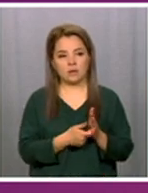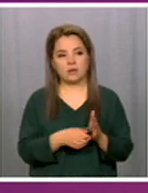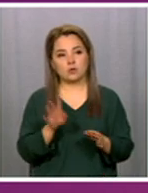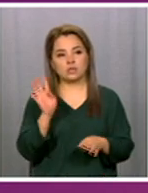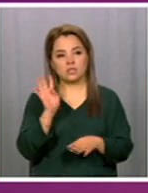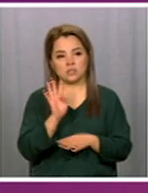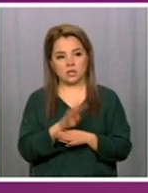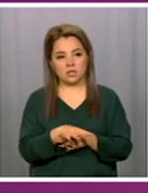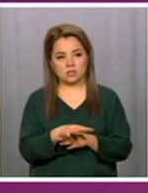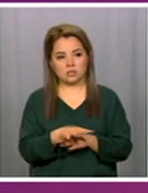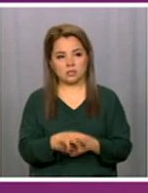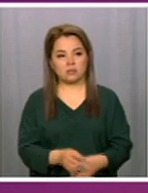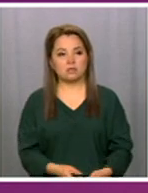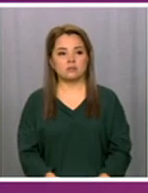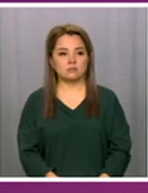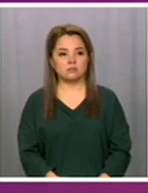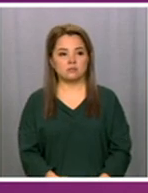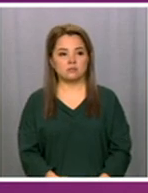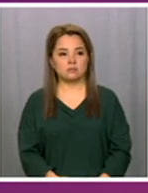Расстрелять! Товарищ комбат!